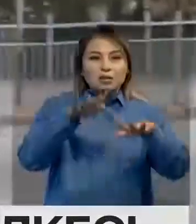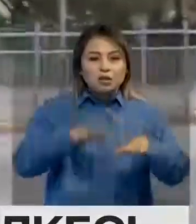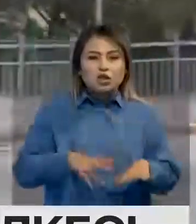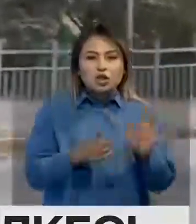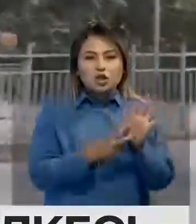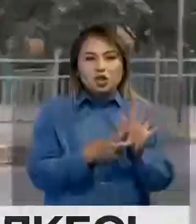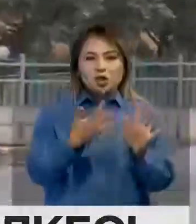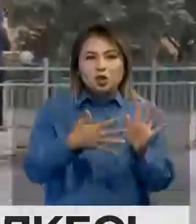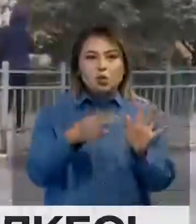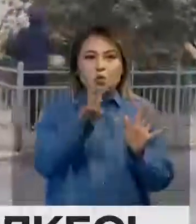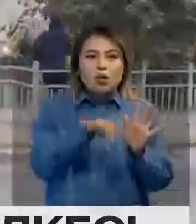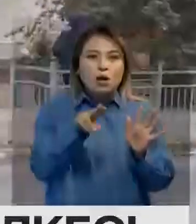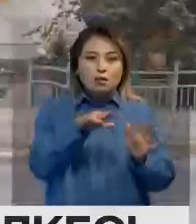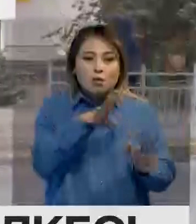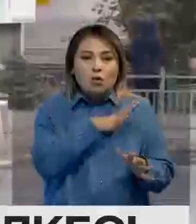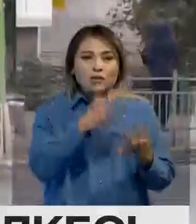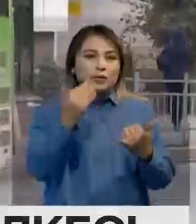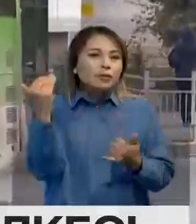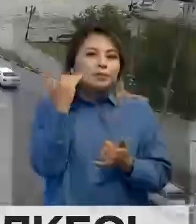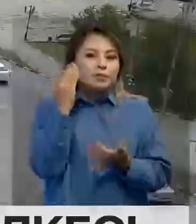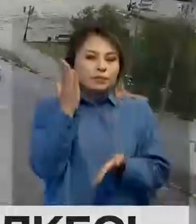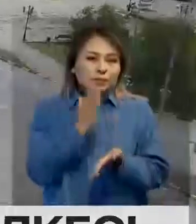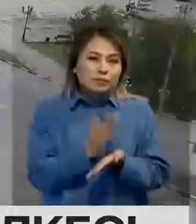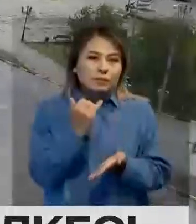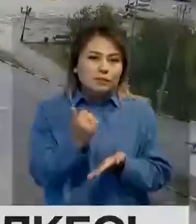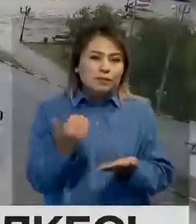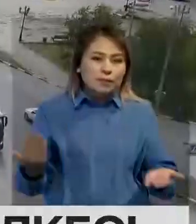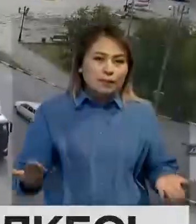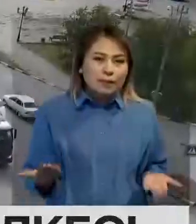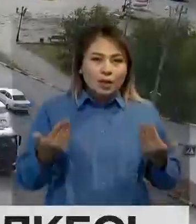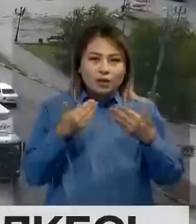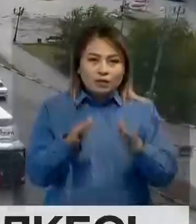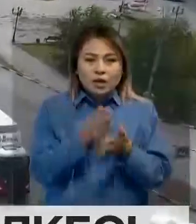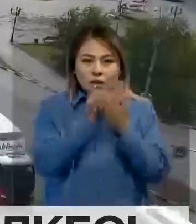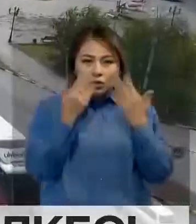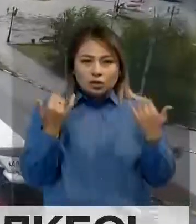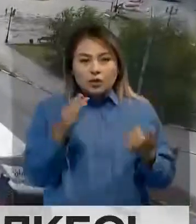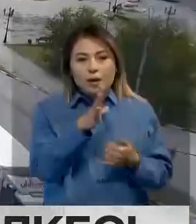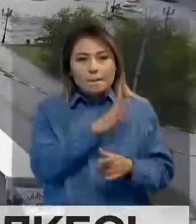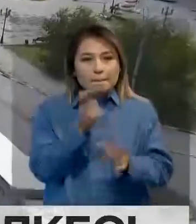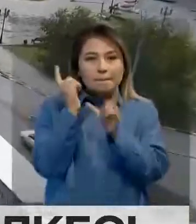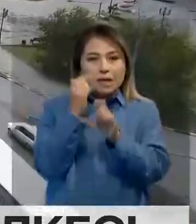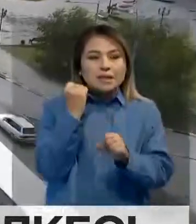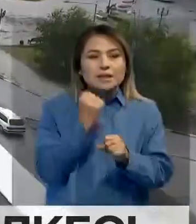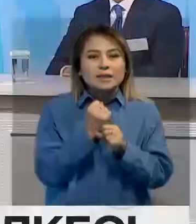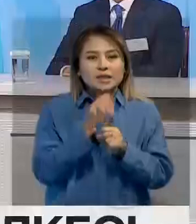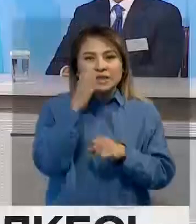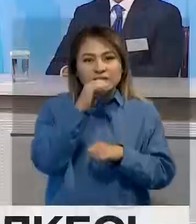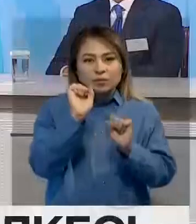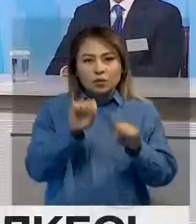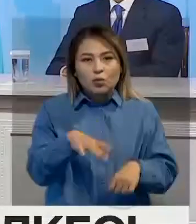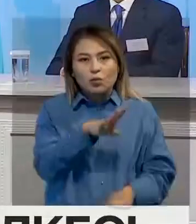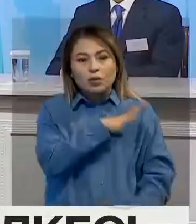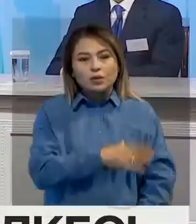750 миллиард теңгеге жуықтады. Ілгерілеу бар, бірақ әлеуеті толық ашылған жоқ. Әсіресе тасымал саласында өңірдің мүмкіндігі мол.